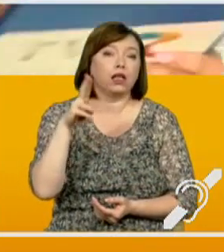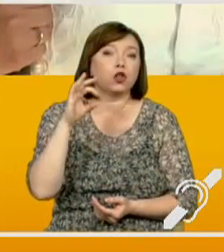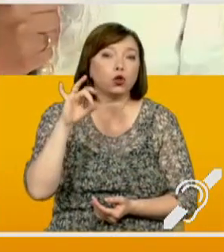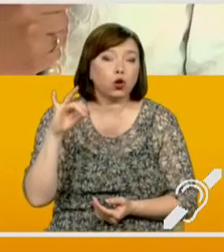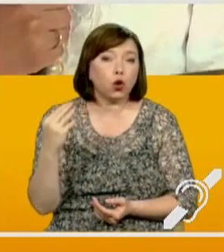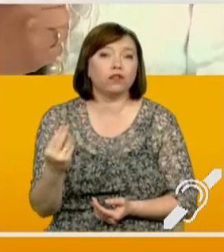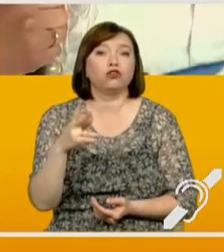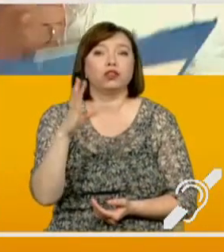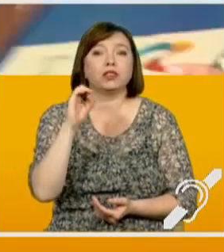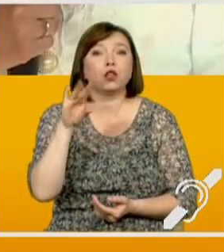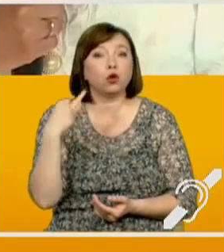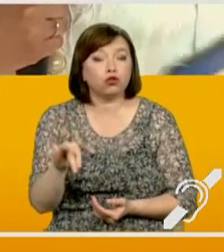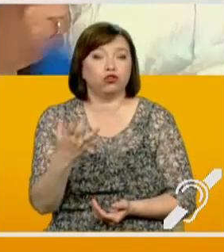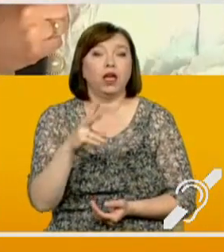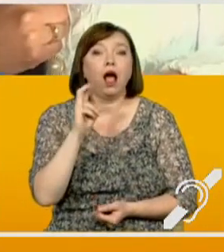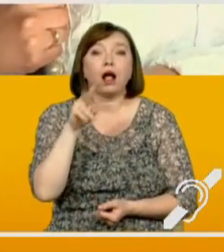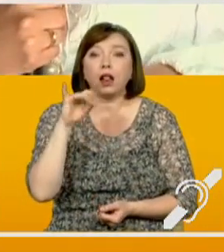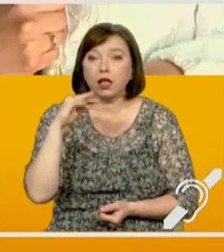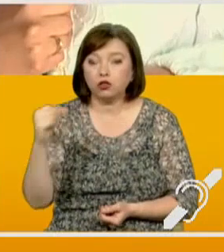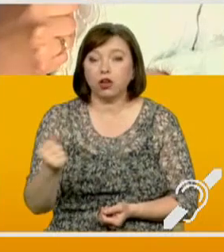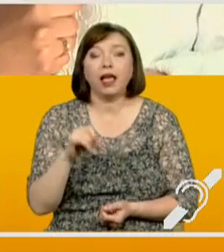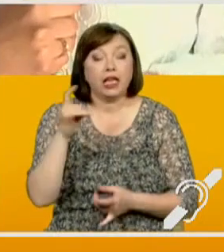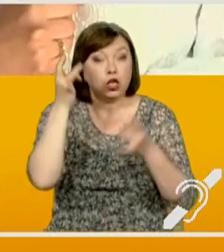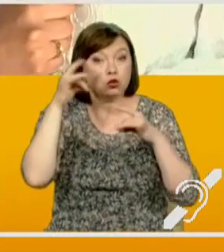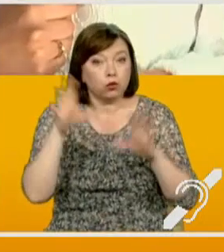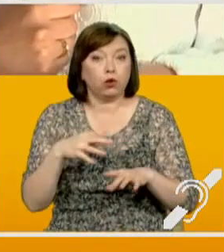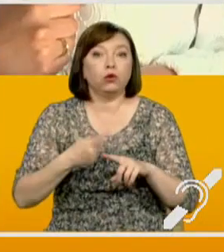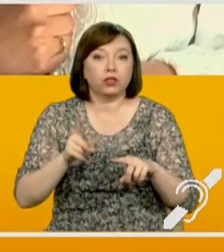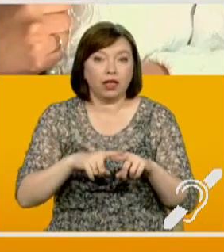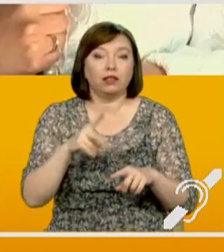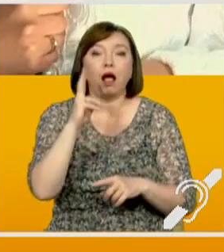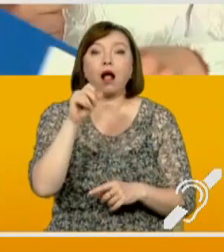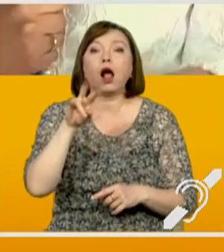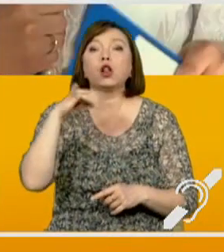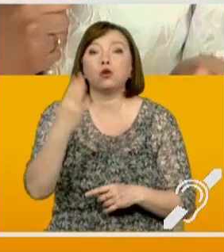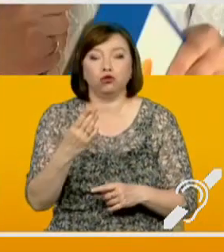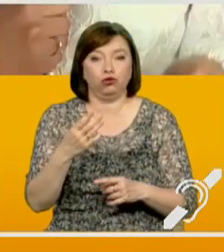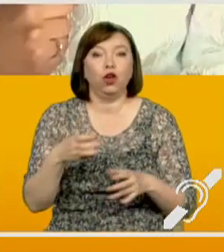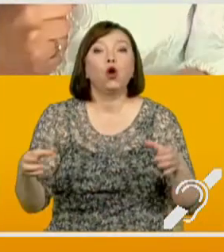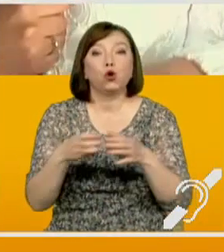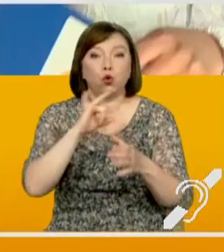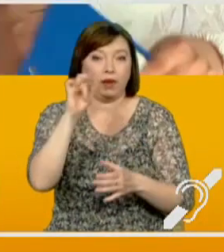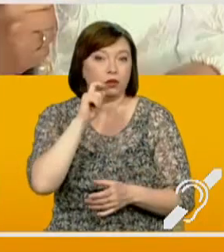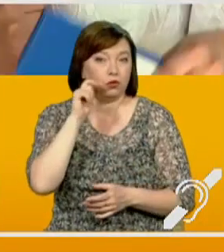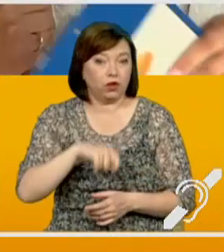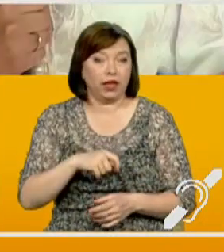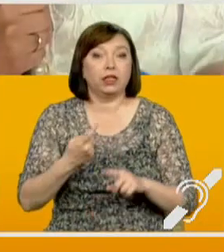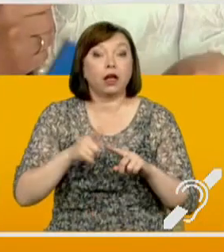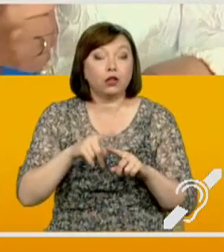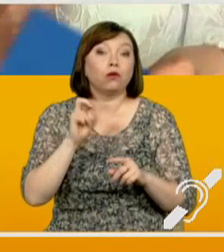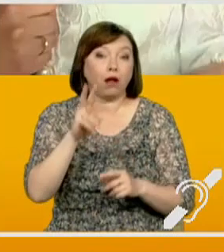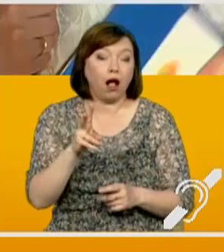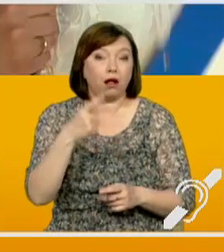și Lupii lui Calancea, iar surprizele serii vor fi băieții de la Caluș Orchestra din Ucraina, care, după